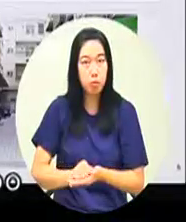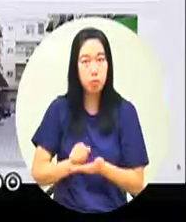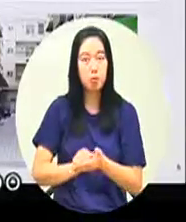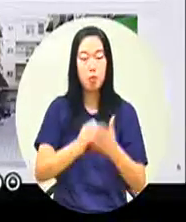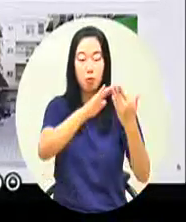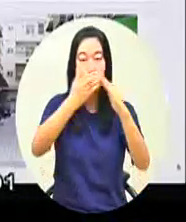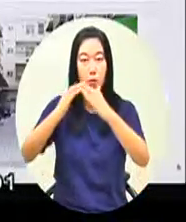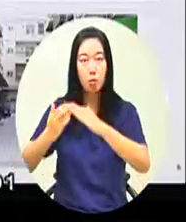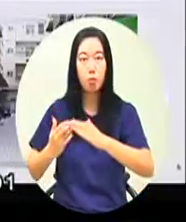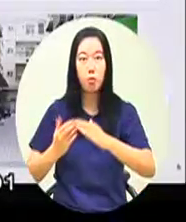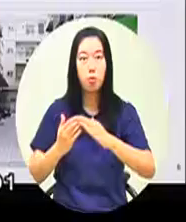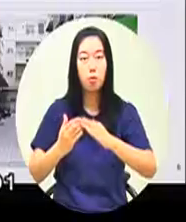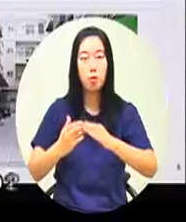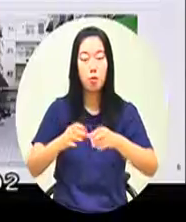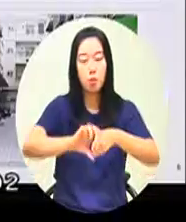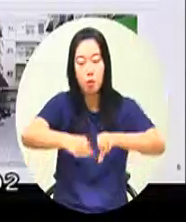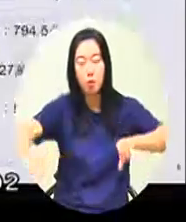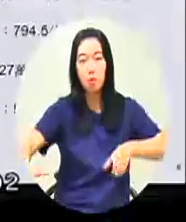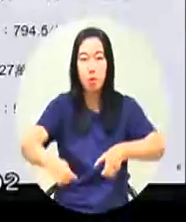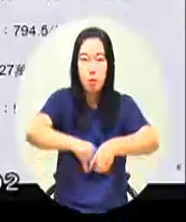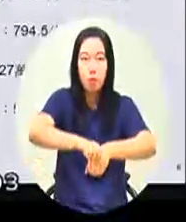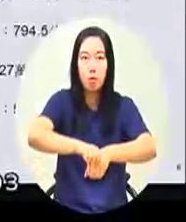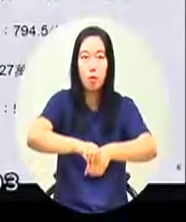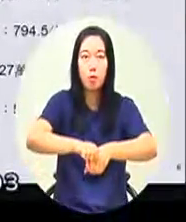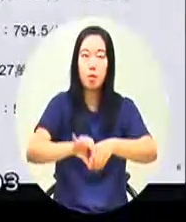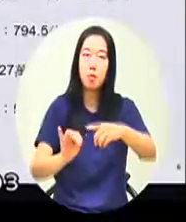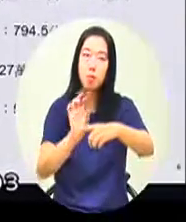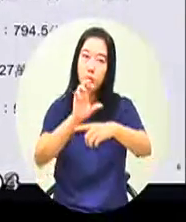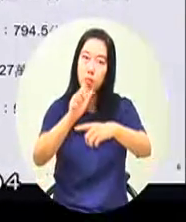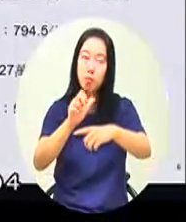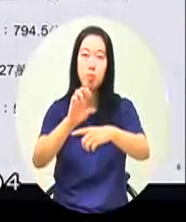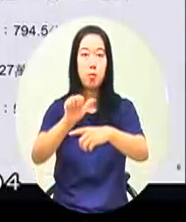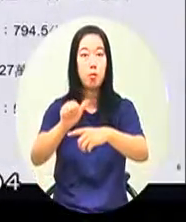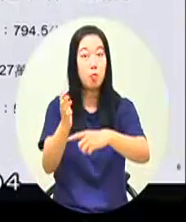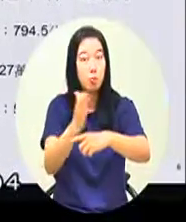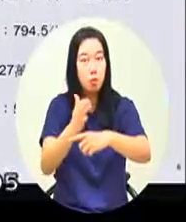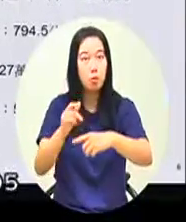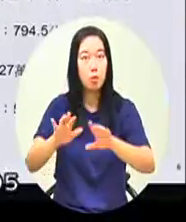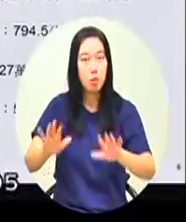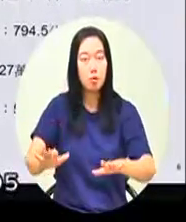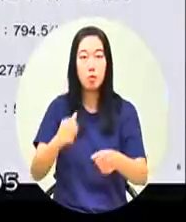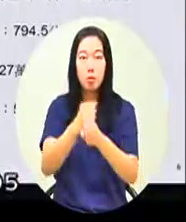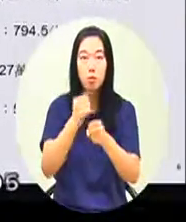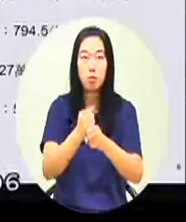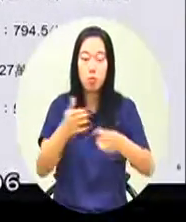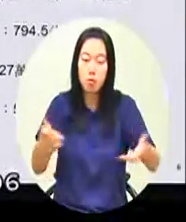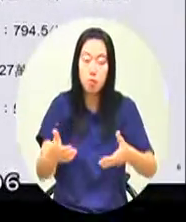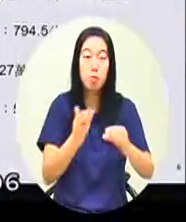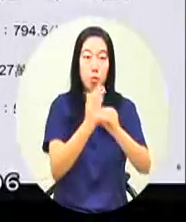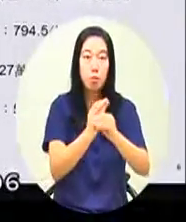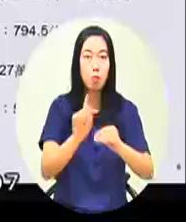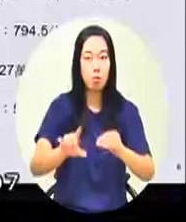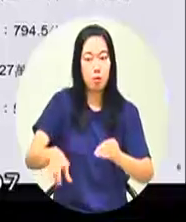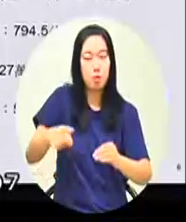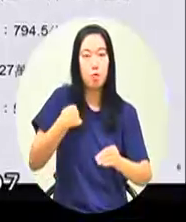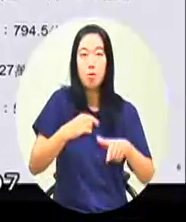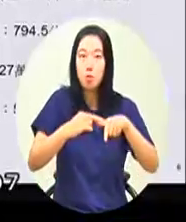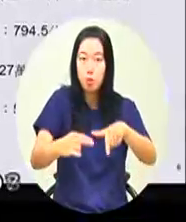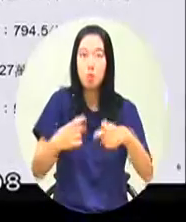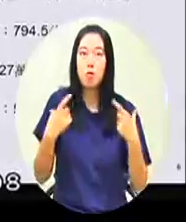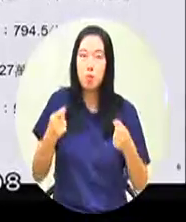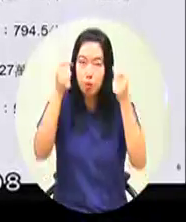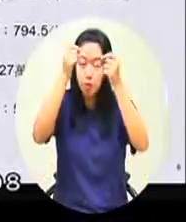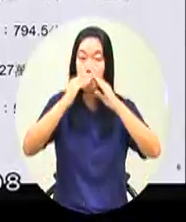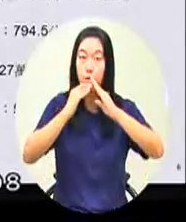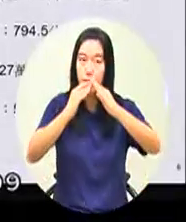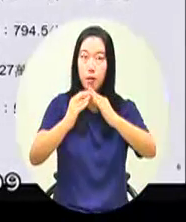率是38.58%。那目前施工中的系统，第一个我们先介绍的是原高雄市的